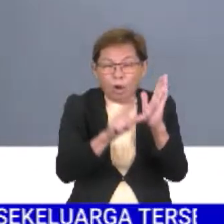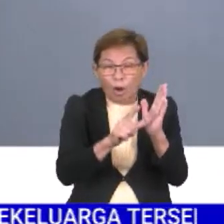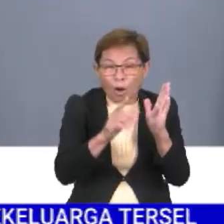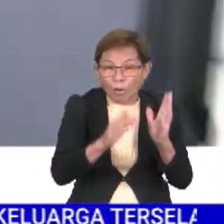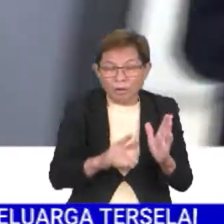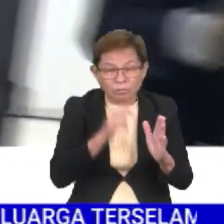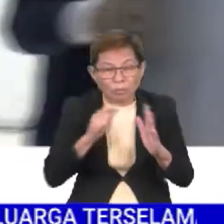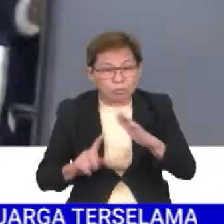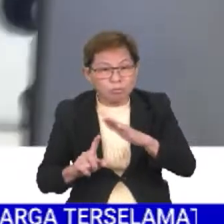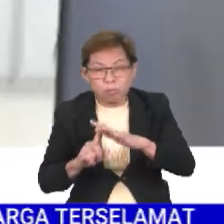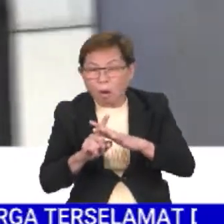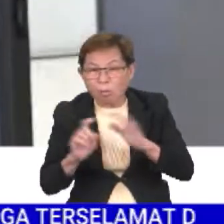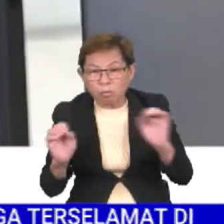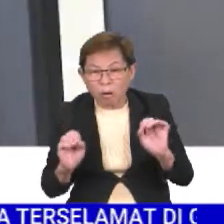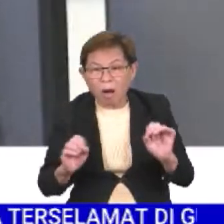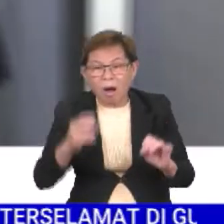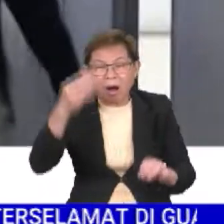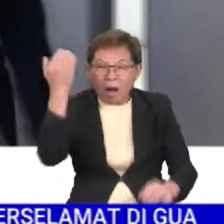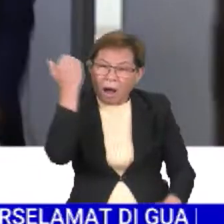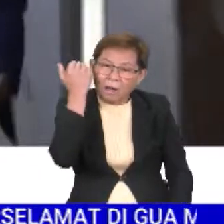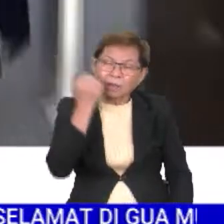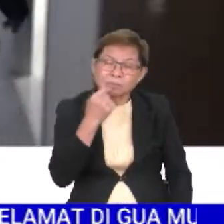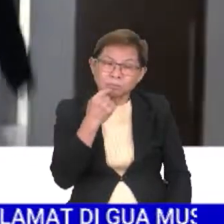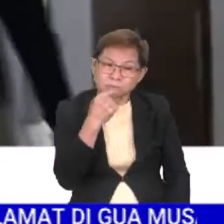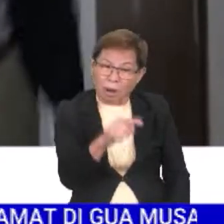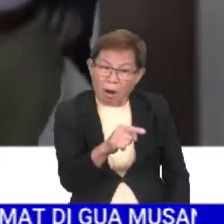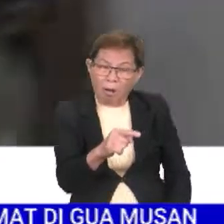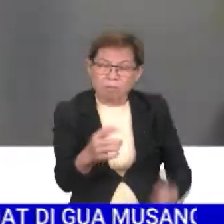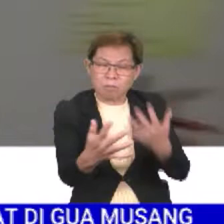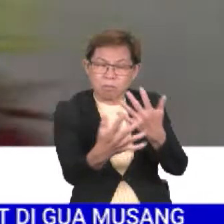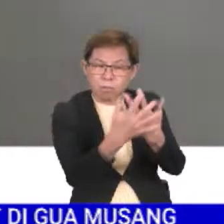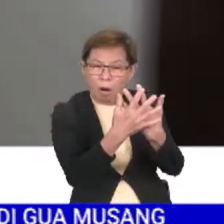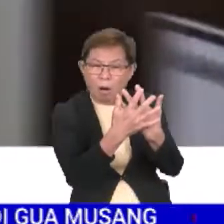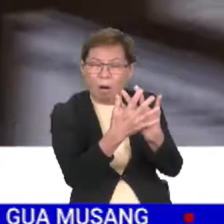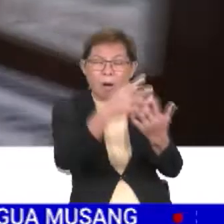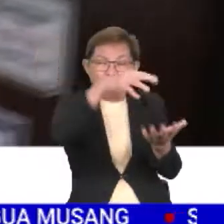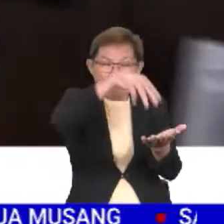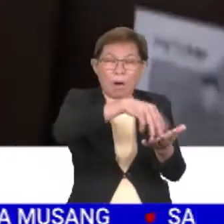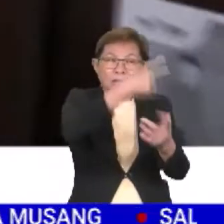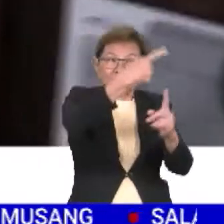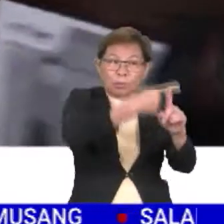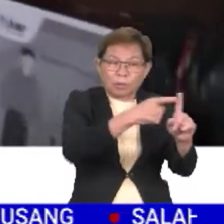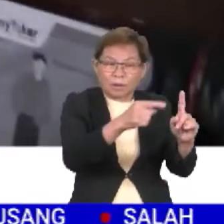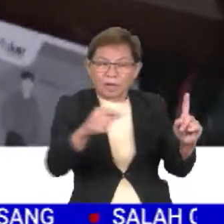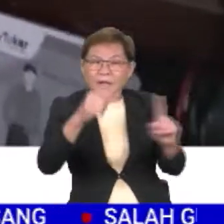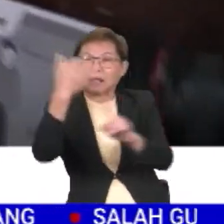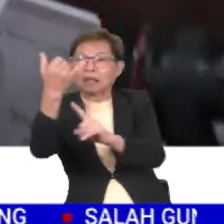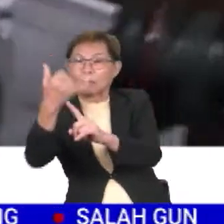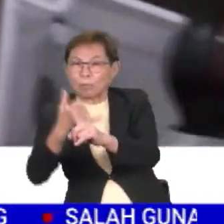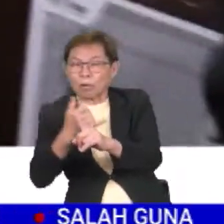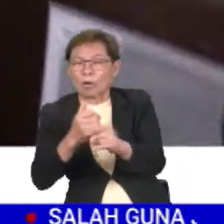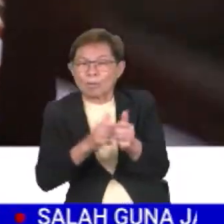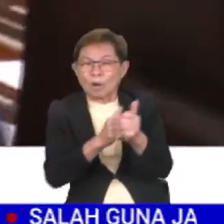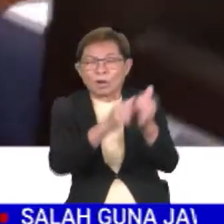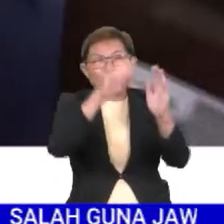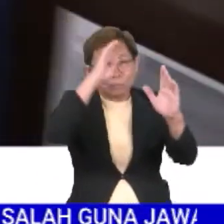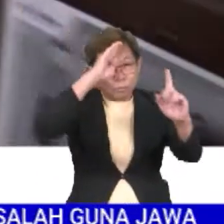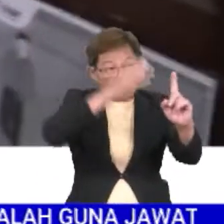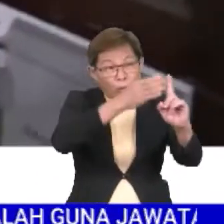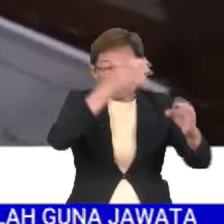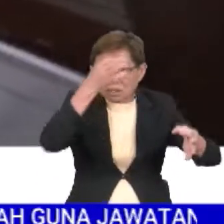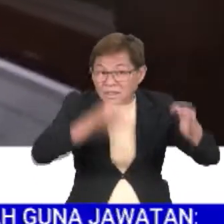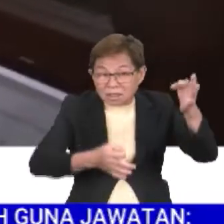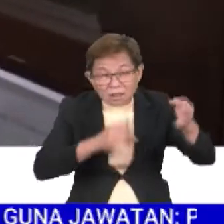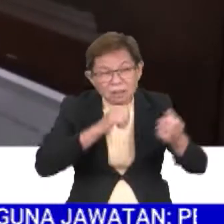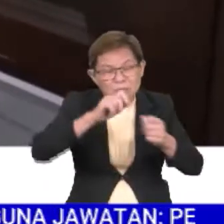agen jual Hazmi Abdullah turut memerintahkan mereka dipenjara antara sebulan hingga enam bulan mengikut Tuhan jika